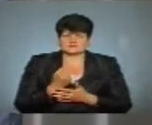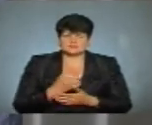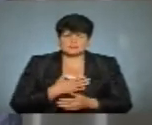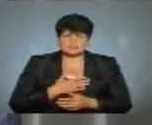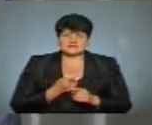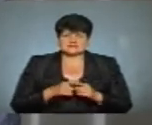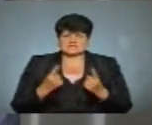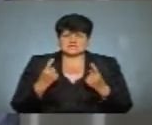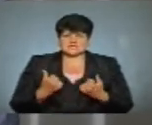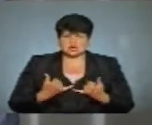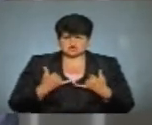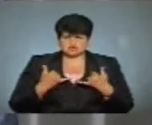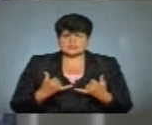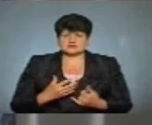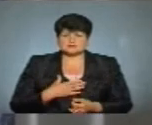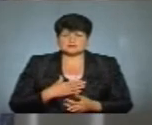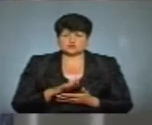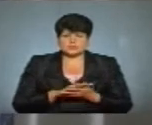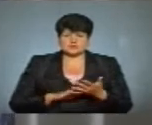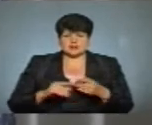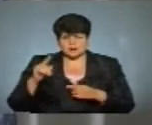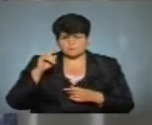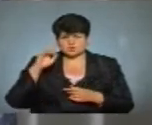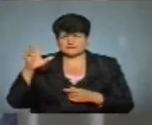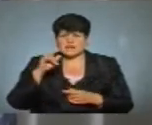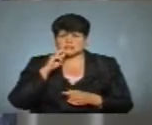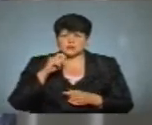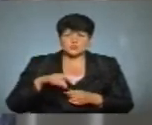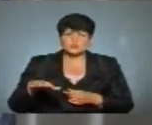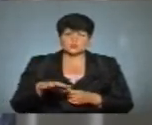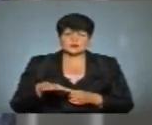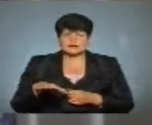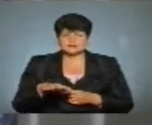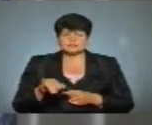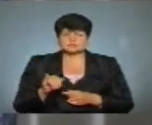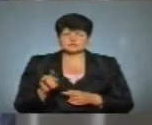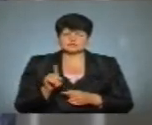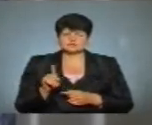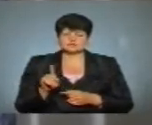мене велика честь. І буду надалі прославляти Україну, і щоб не раз